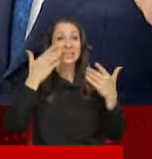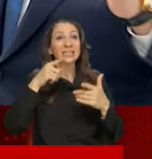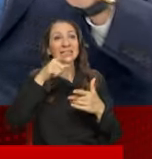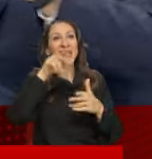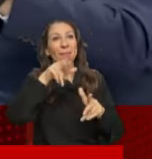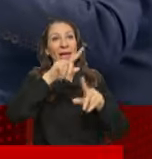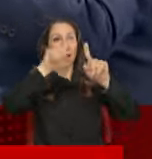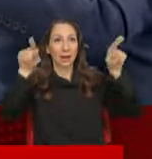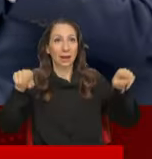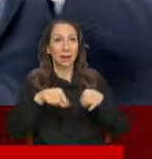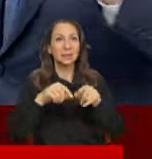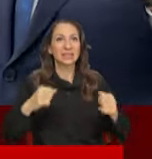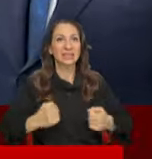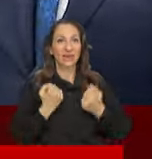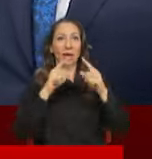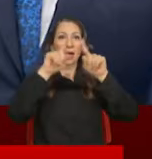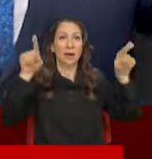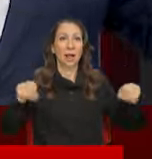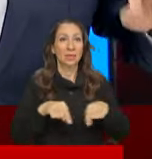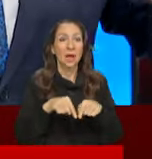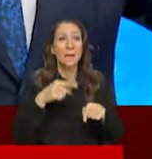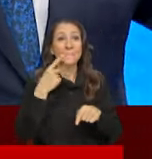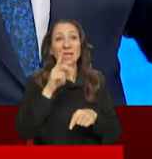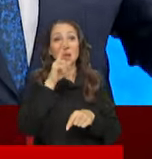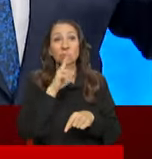Aynen sizin bu ekran gibi devasa ekranlarla